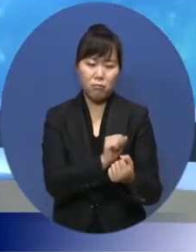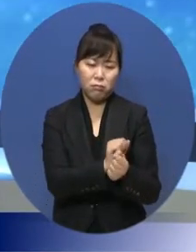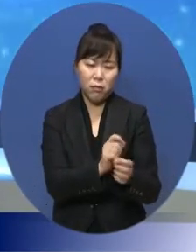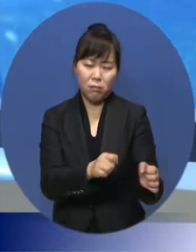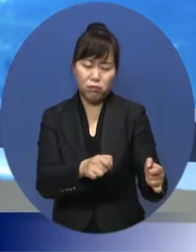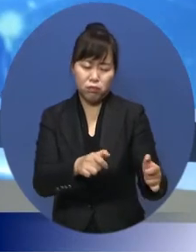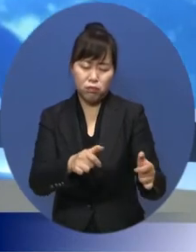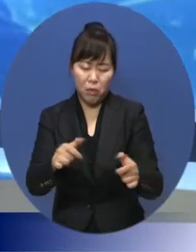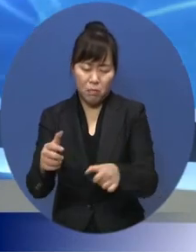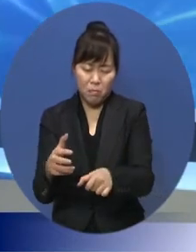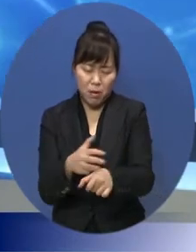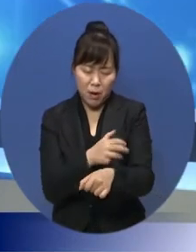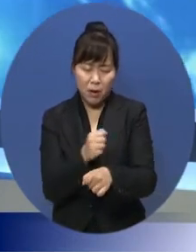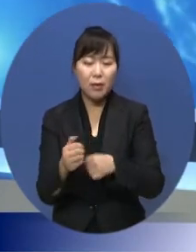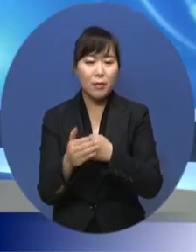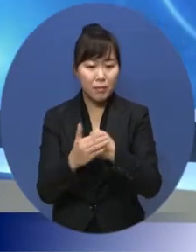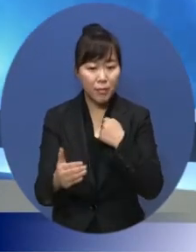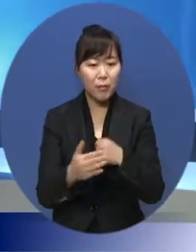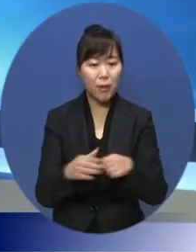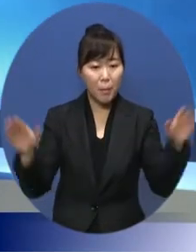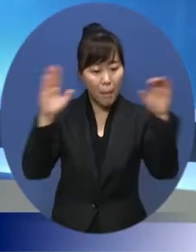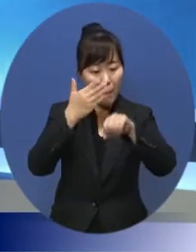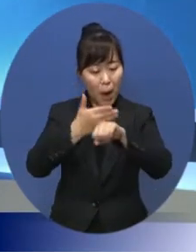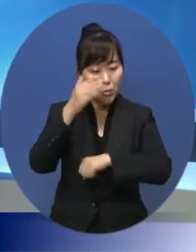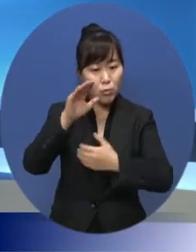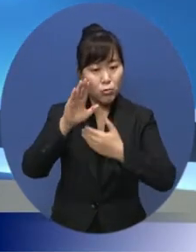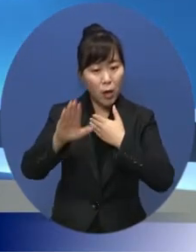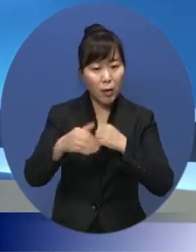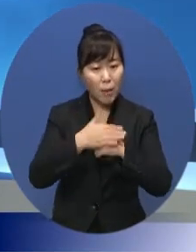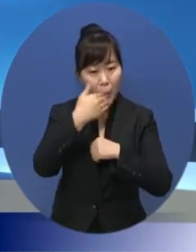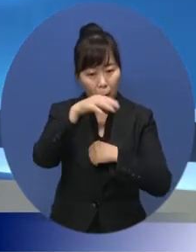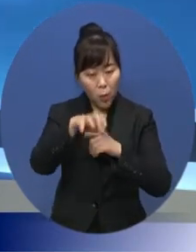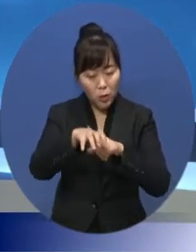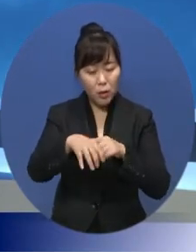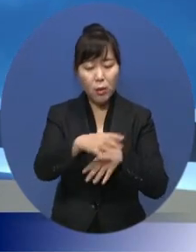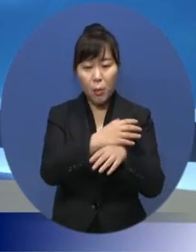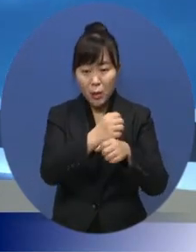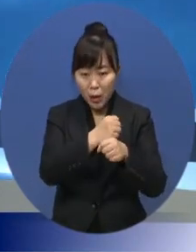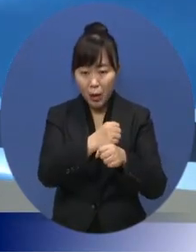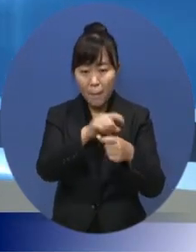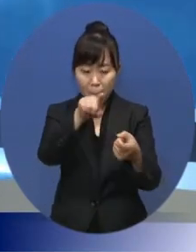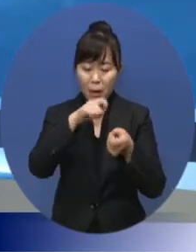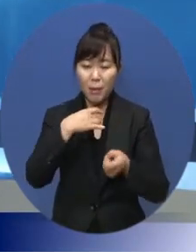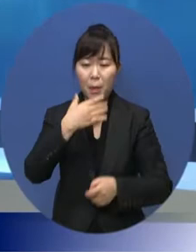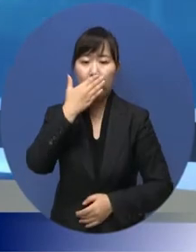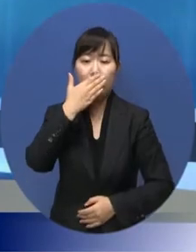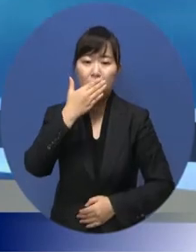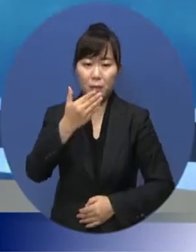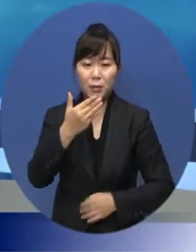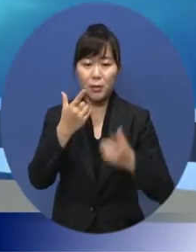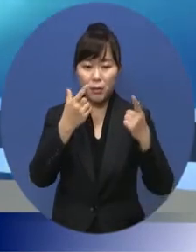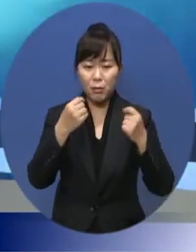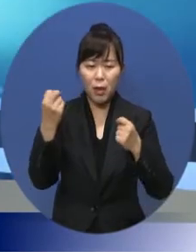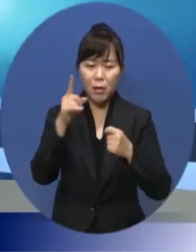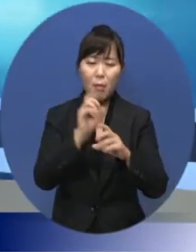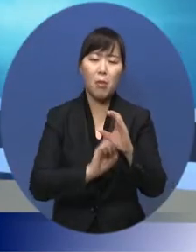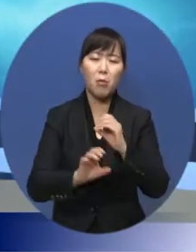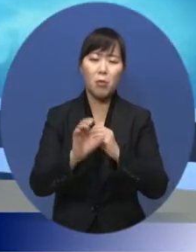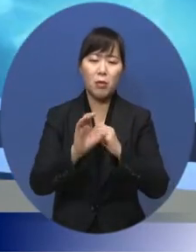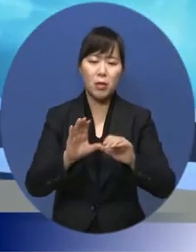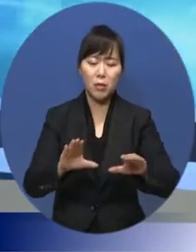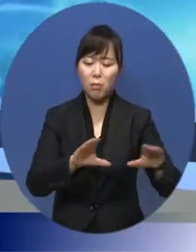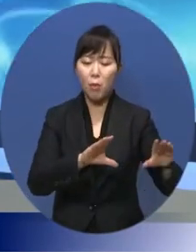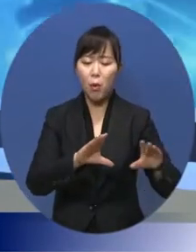대한 조치인데요. 밤 9시 이후로는 음식점의 포장과 배달만 허용이 되는 등 다시 한번